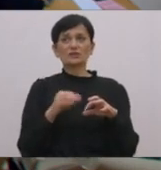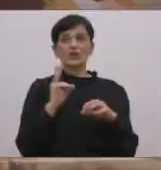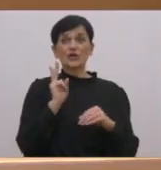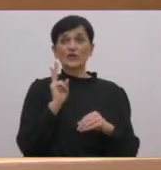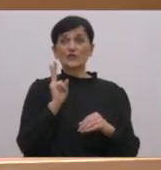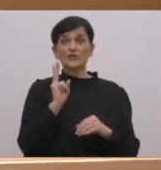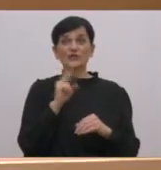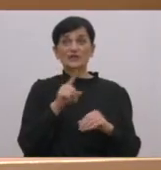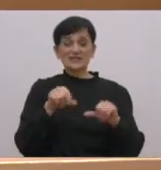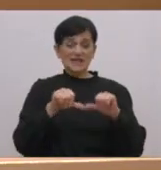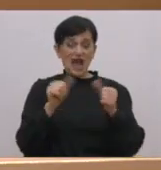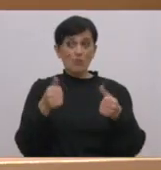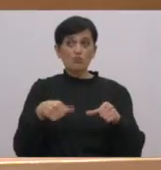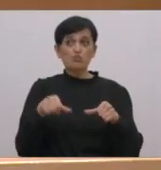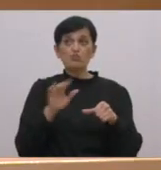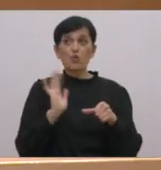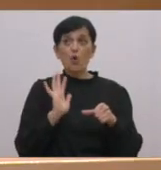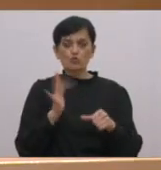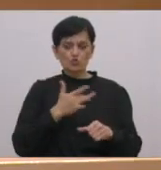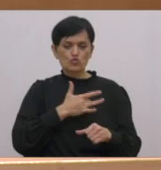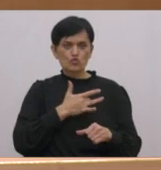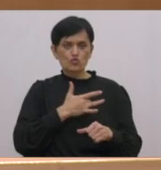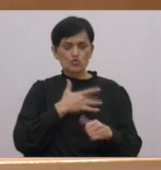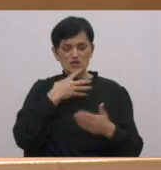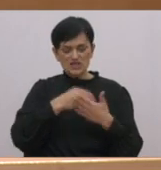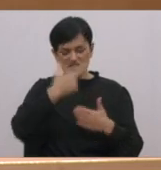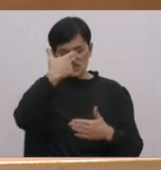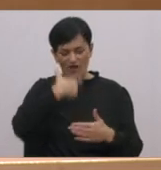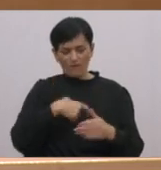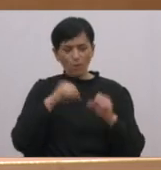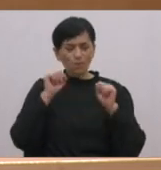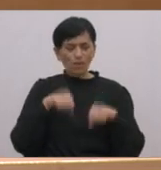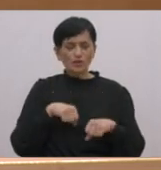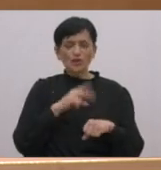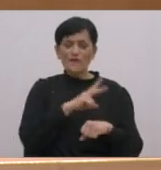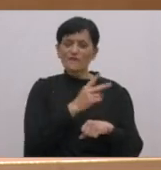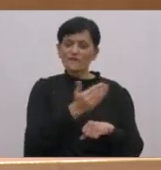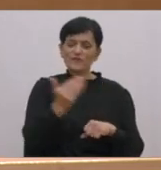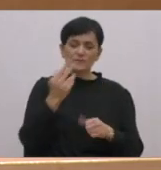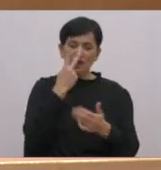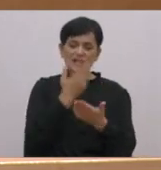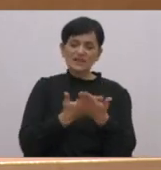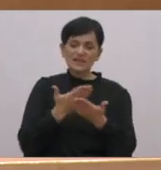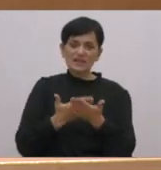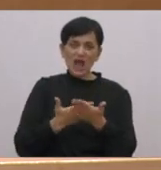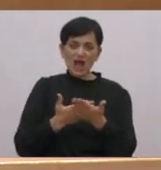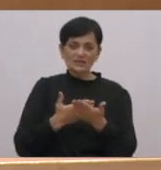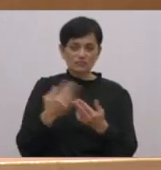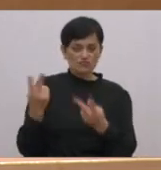ვინც არა ფორმალურად, არამედ მთელი გული თავისთვის შეიძლება სულაც არა ვინმესთვის დასანახად,